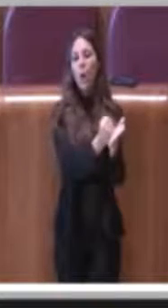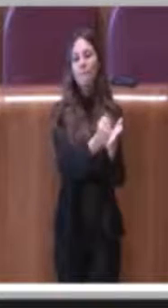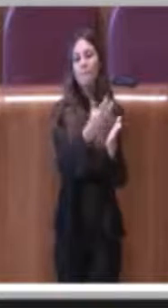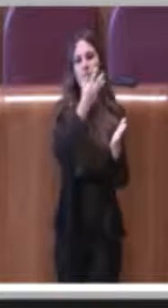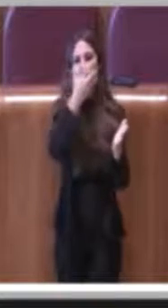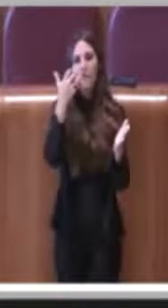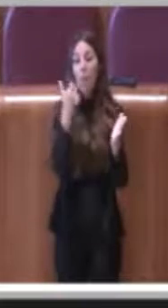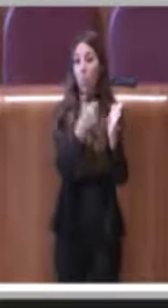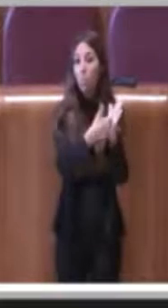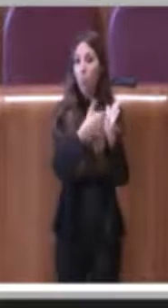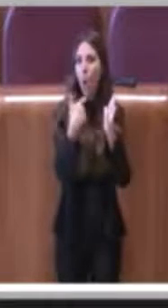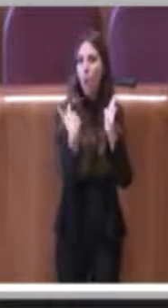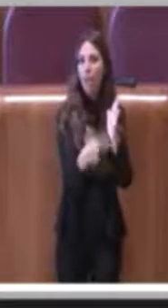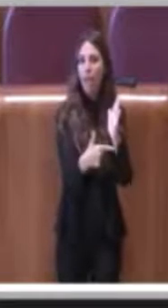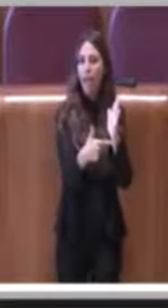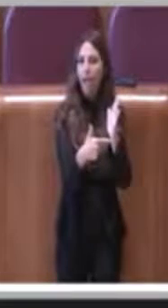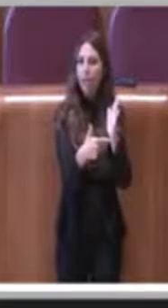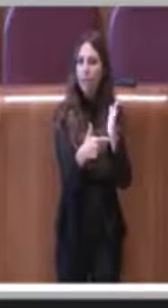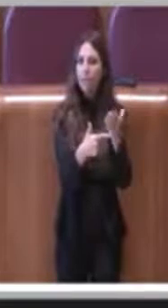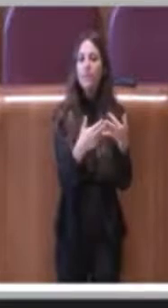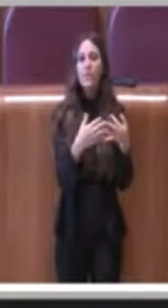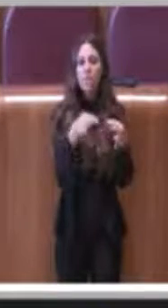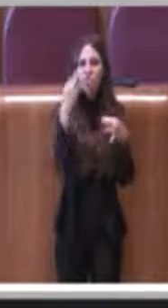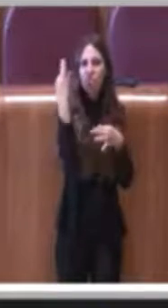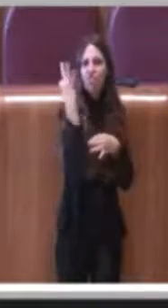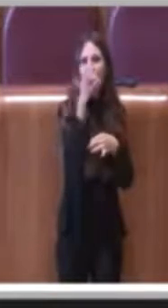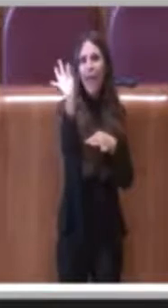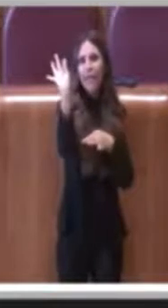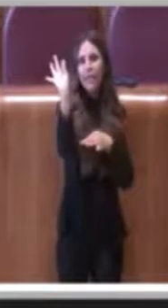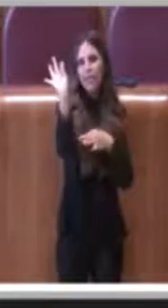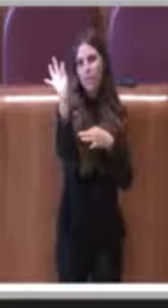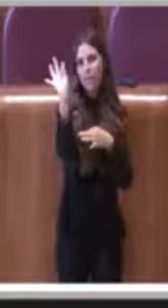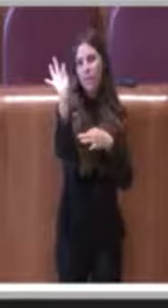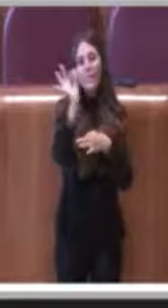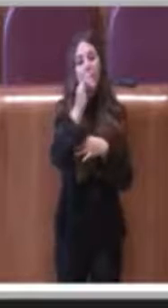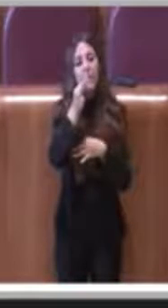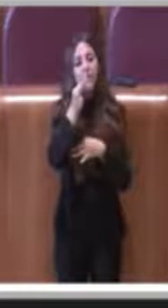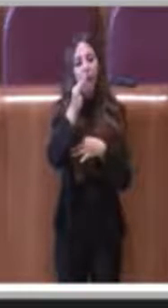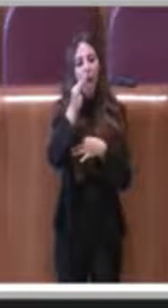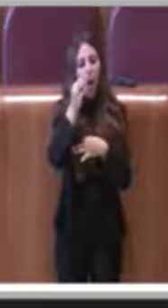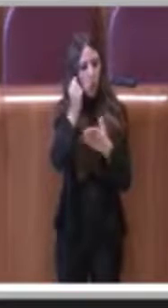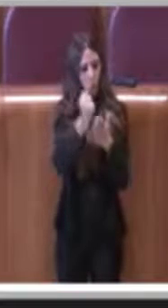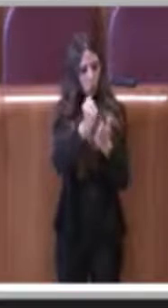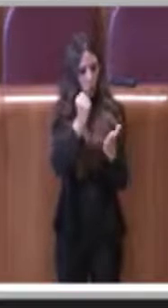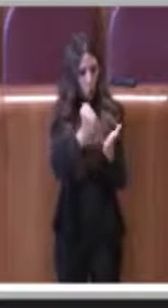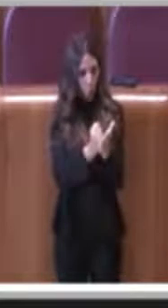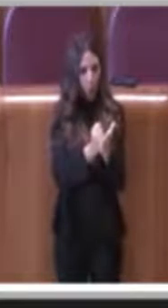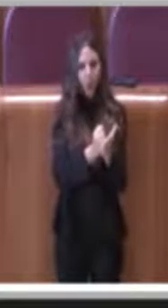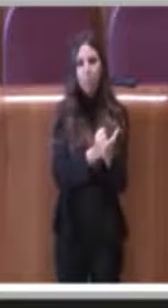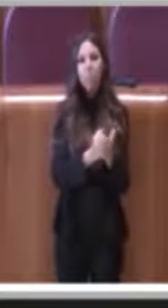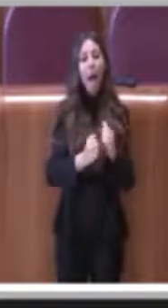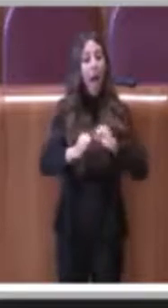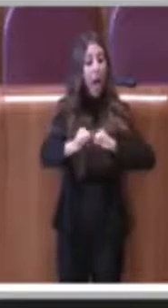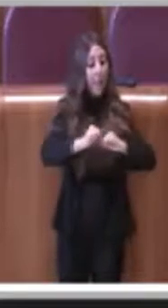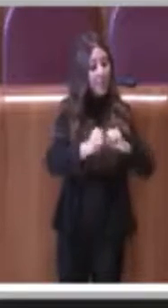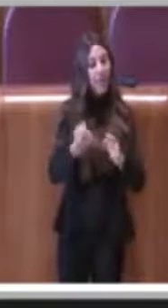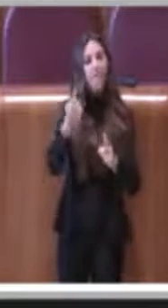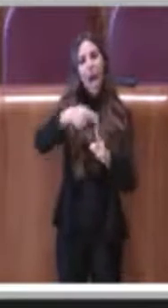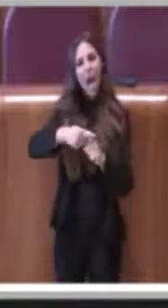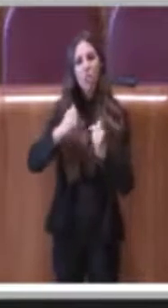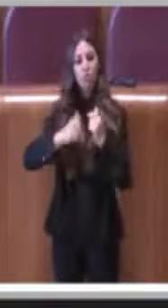un documento, oserei dire, eccezionale, un documento di cui noi tutti, prima amministratori, ma poi